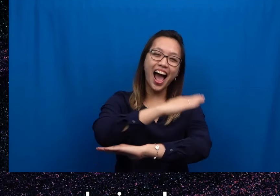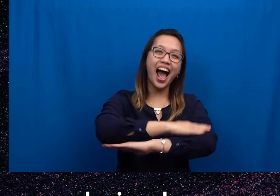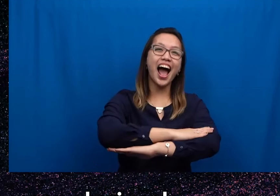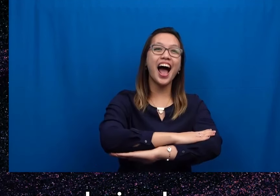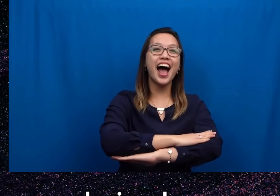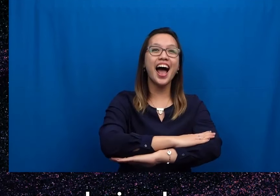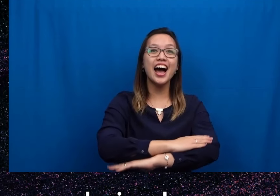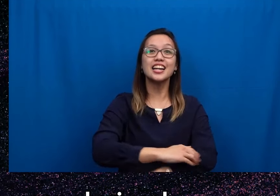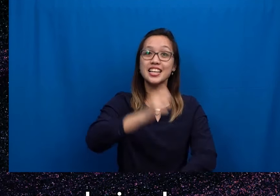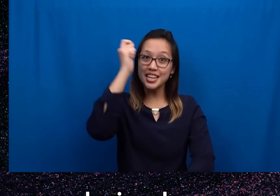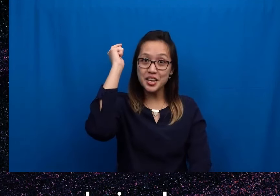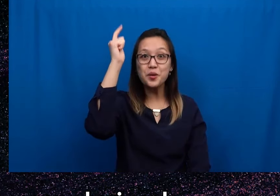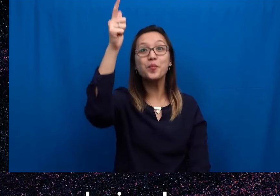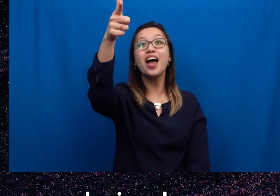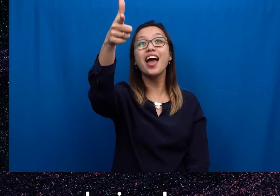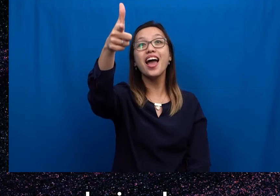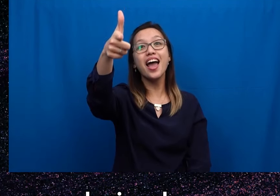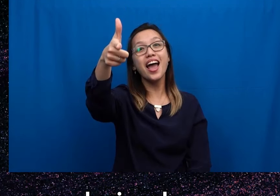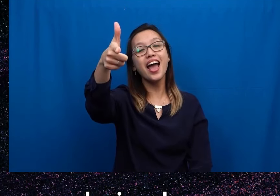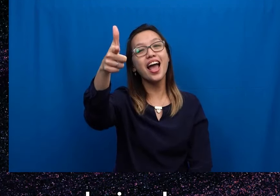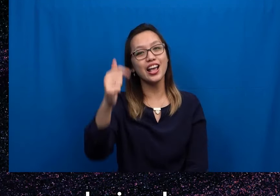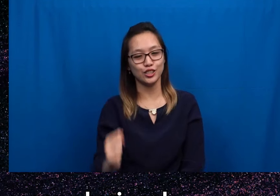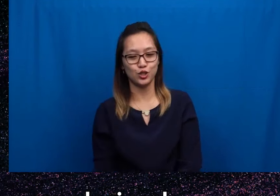pegang hari